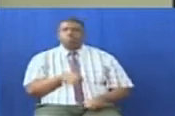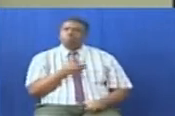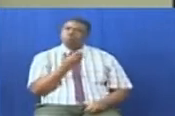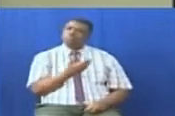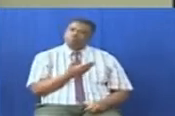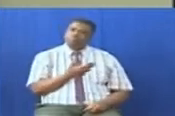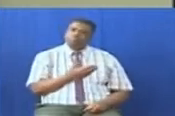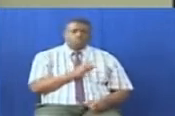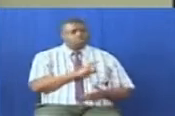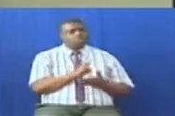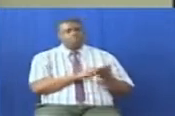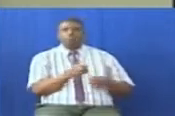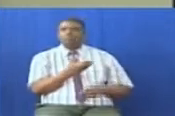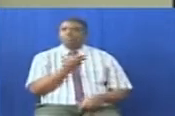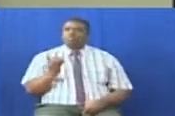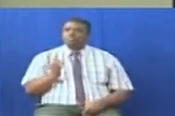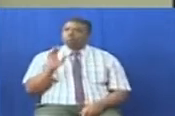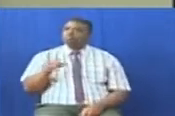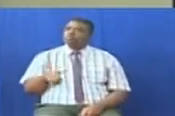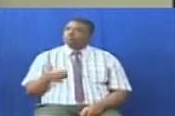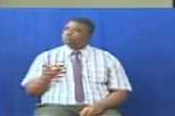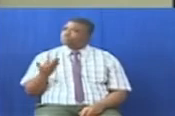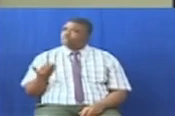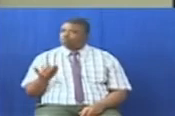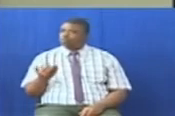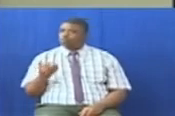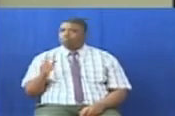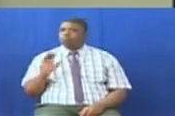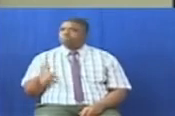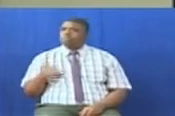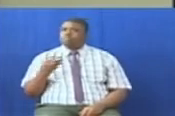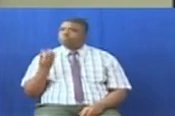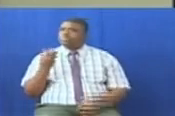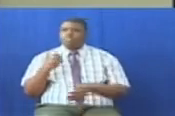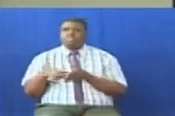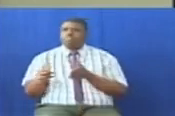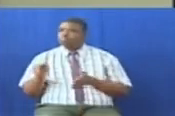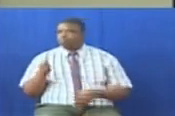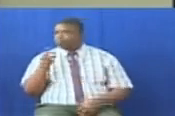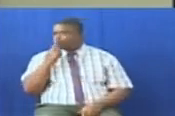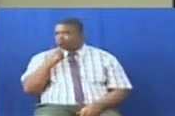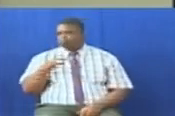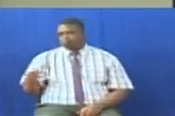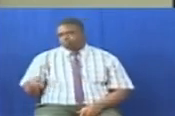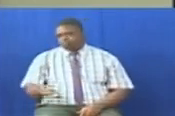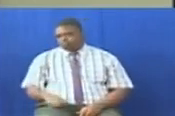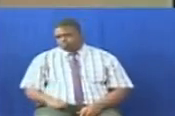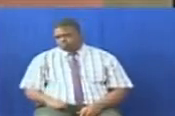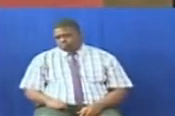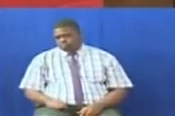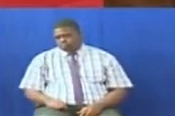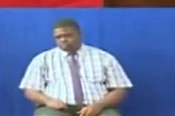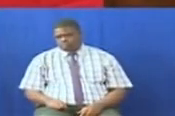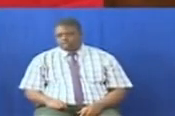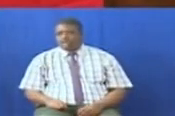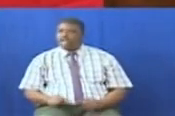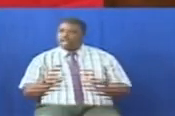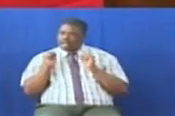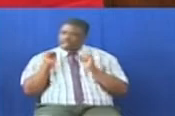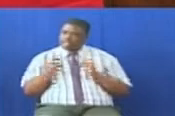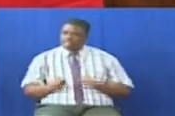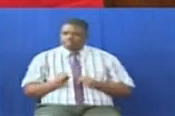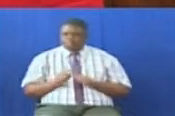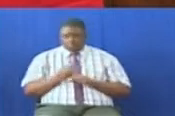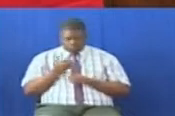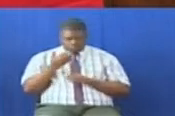mwingine kwenye halmashauri nyingine miaka yote 5 au miaka 4, hawajalipwa posho zile, pamoja na kwamba ni ndogo. Kwa ni lazima